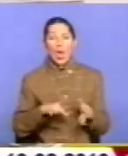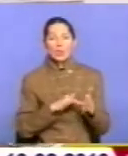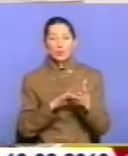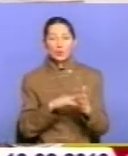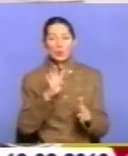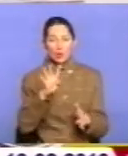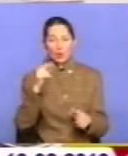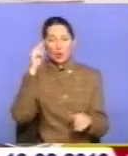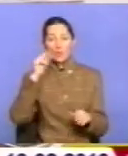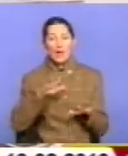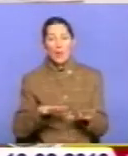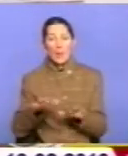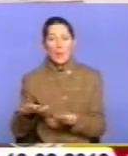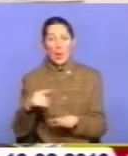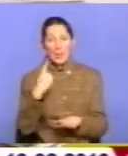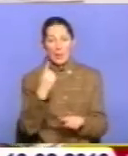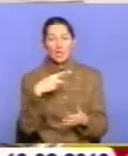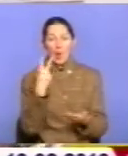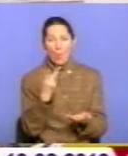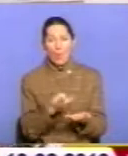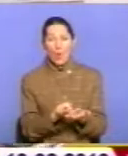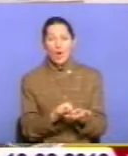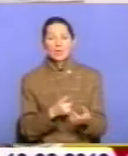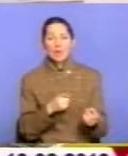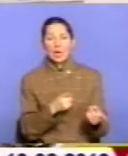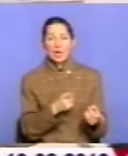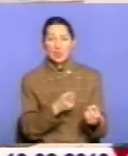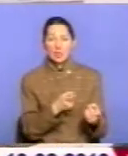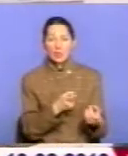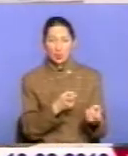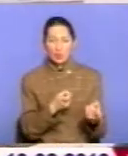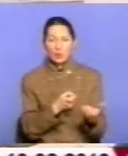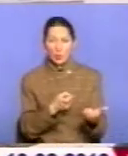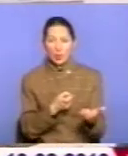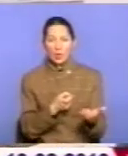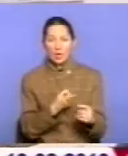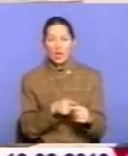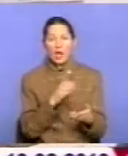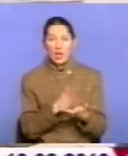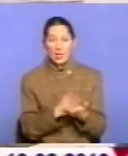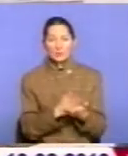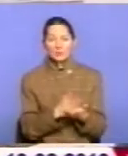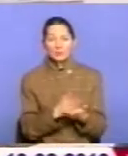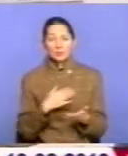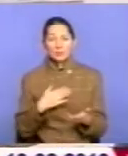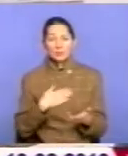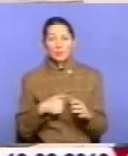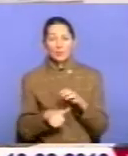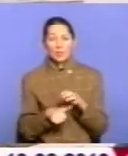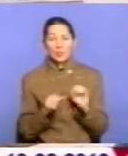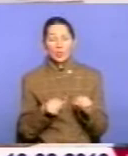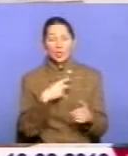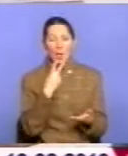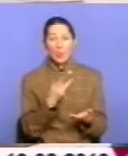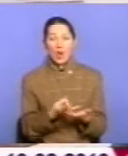навчальних місцях. Перше – це показ зброї, яка стоїть на озброєнні, в частності в нашій бригаді. Плануємо показати